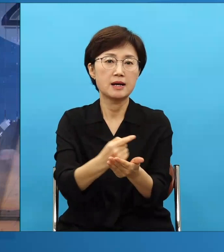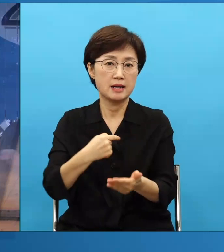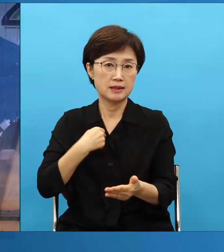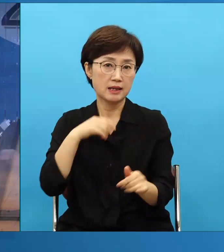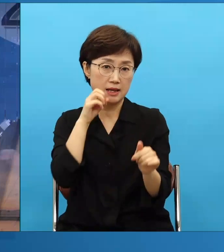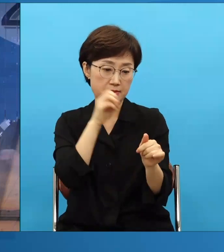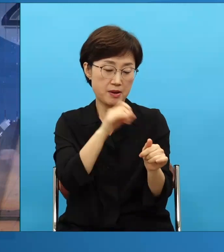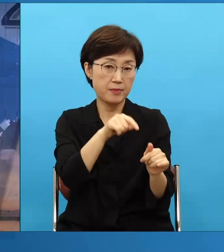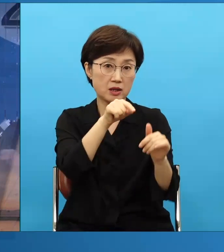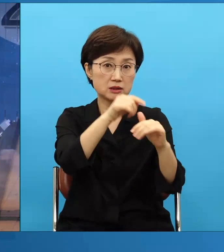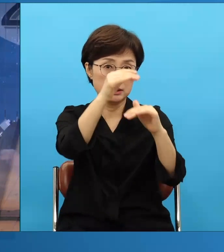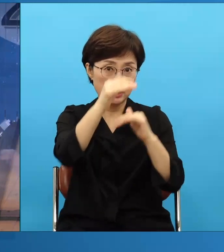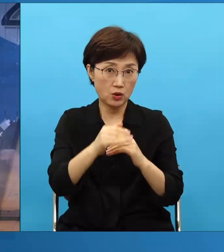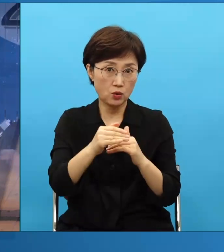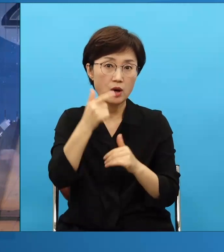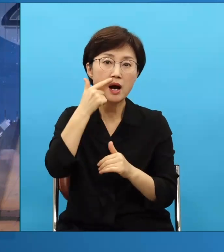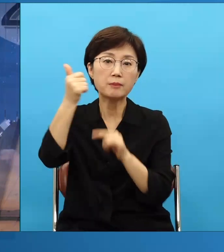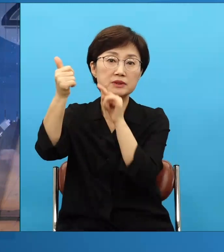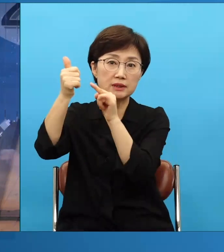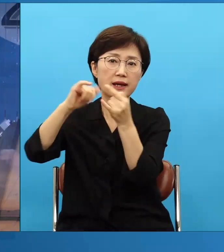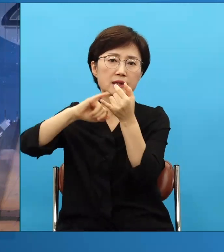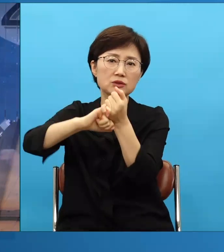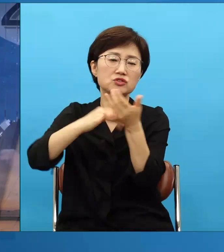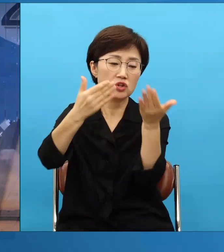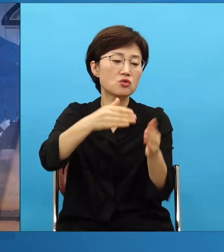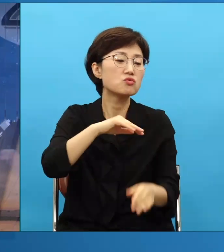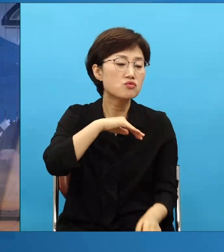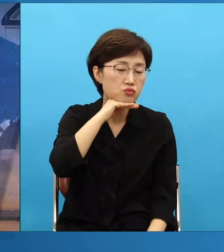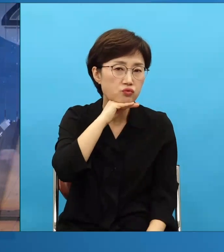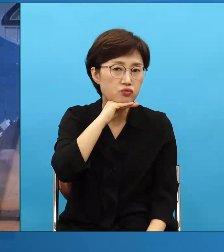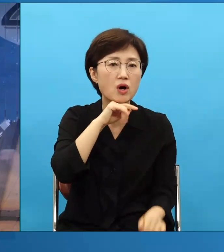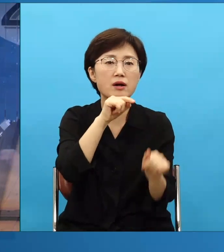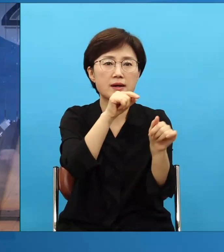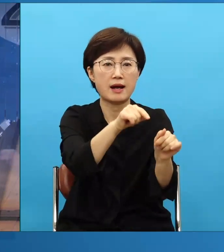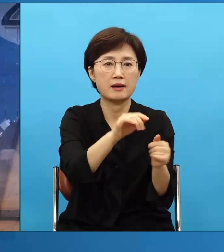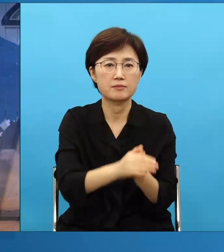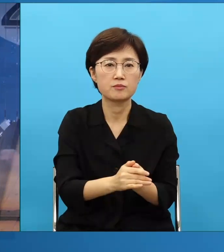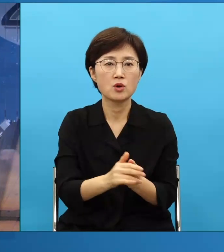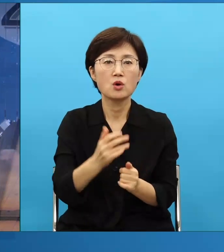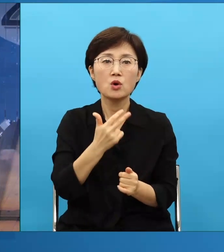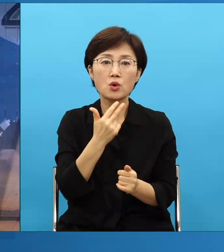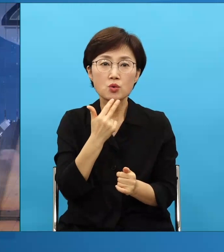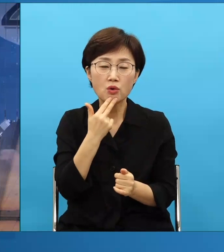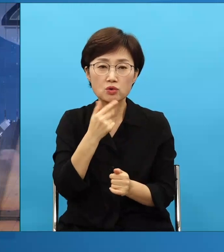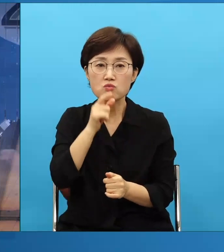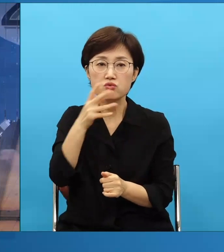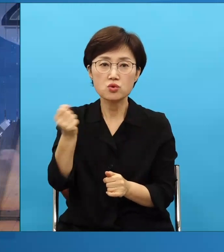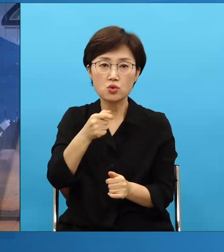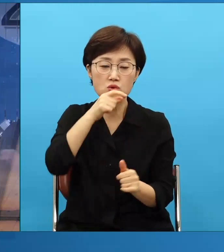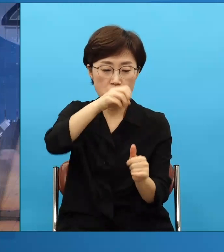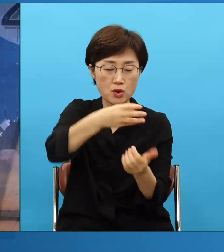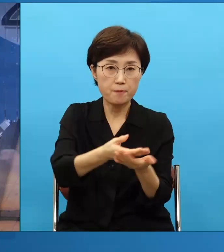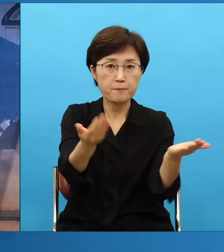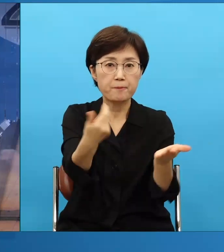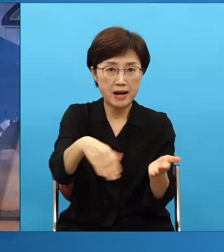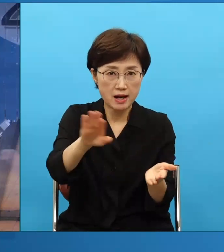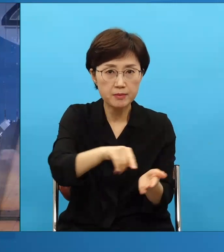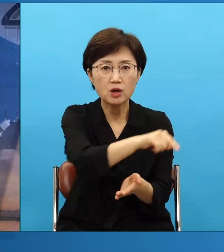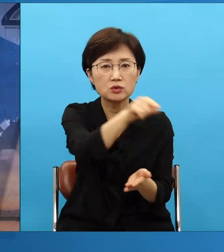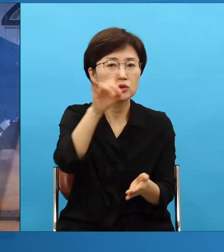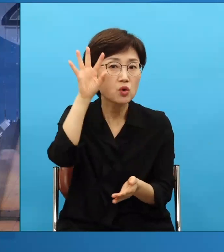말고 내게서 들은 바 아버지께서 약속하신 것을 기다리라. 요한은 물로 세례를